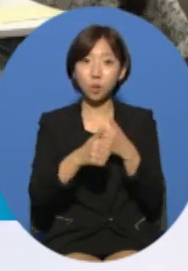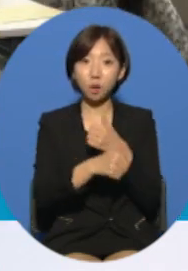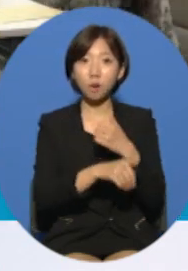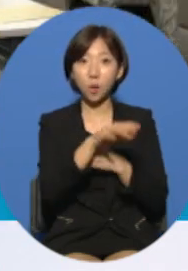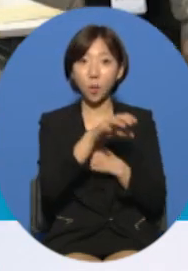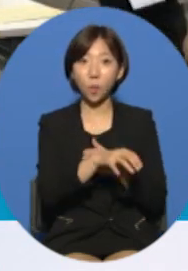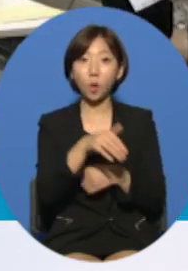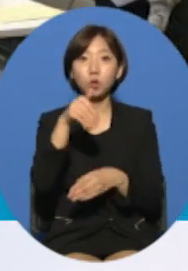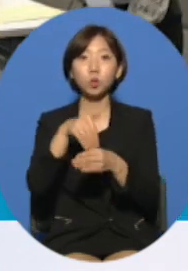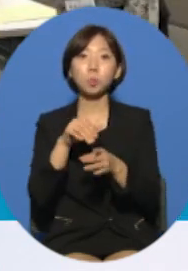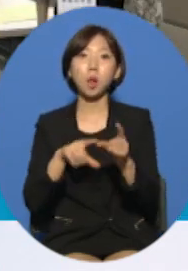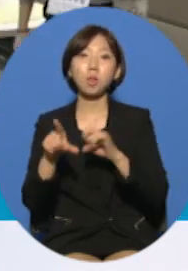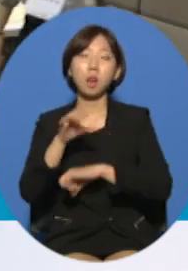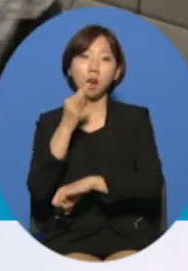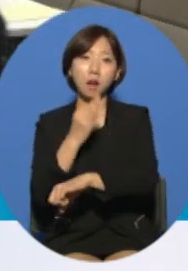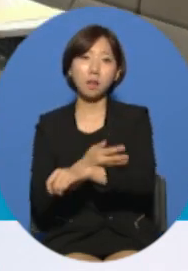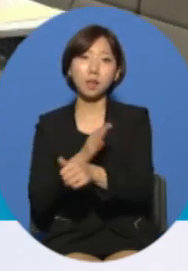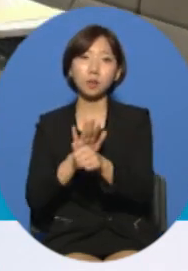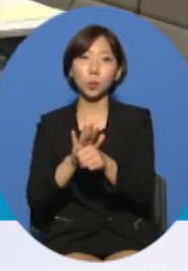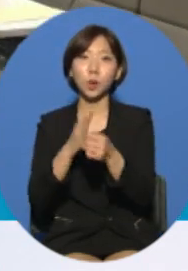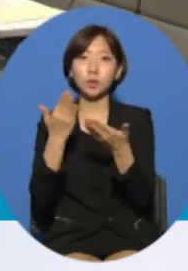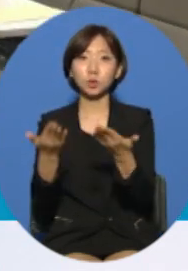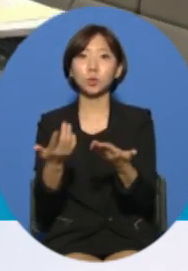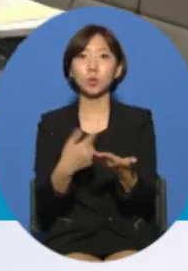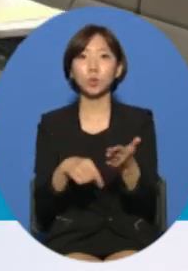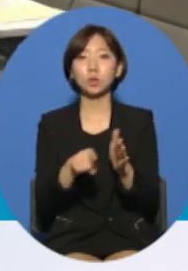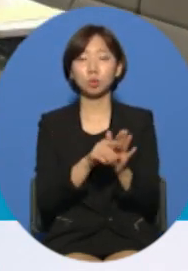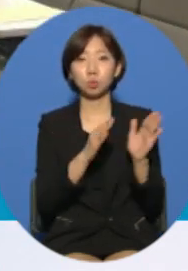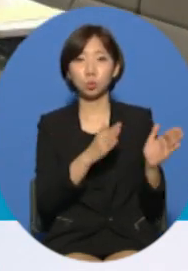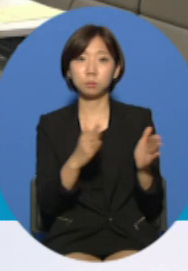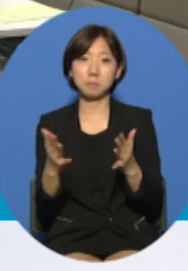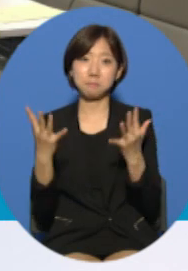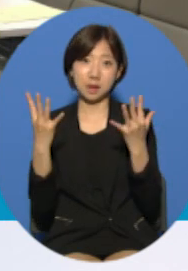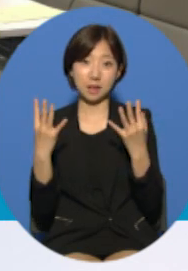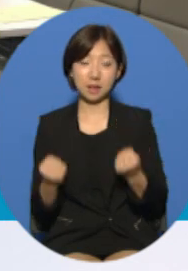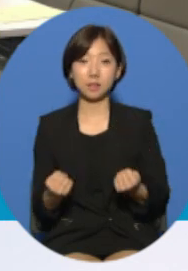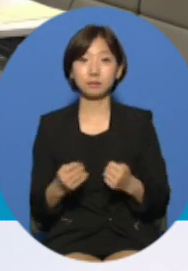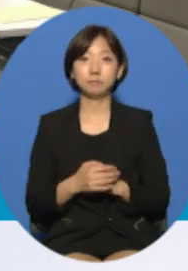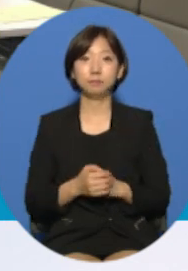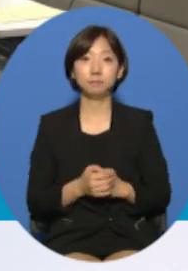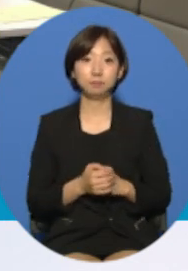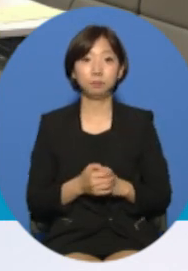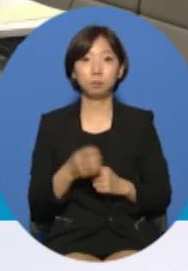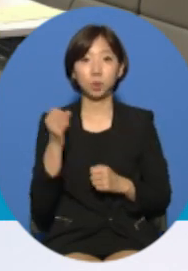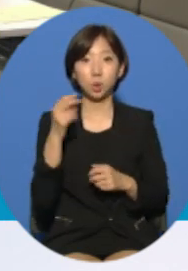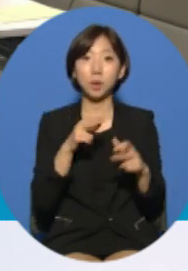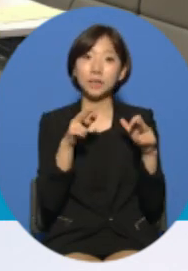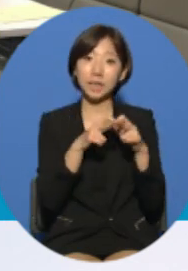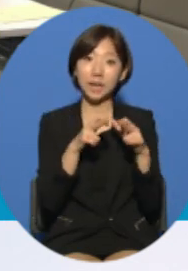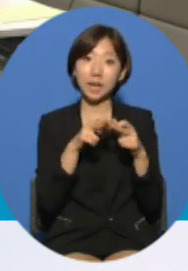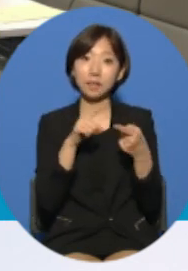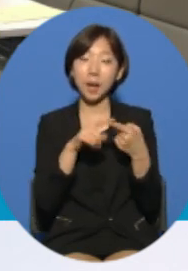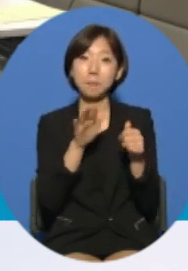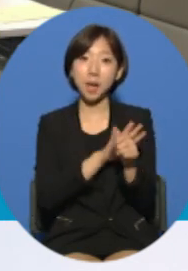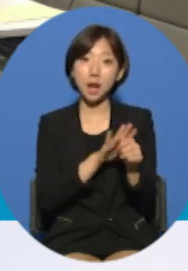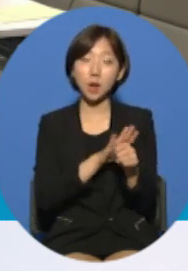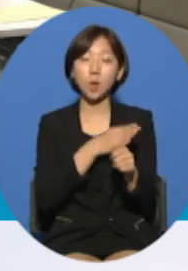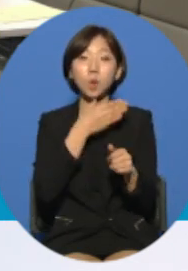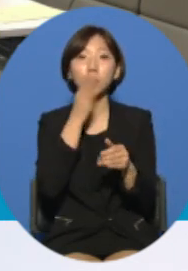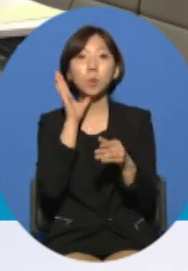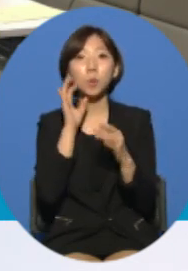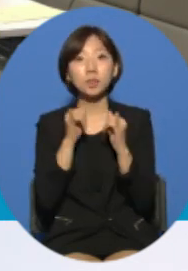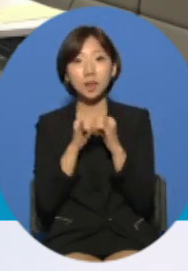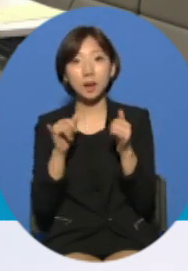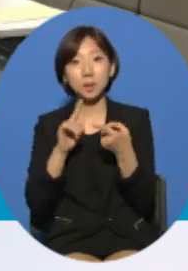편리하게 하게 해드리기 위해서 준비를 좀 많이 하고 있고요. 거기에도 뭐 장애인에 대한 배려라든지 노약자에 대한